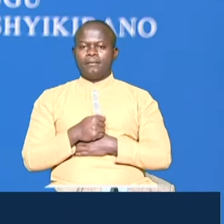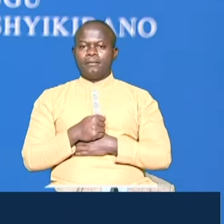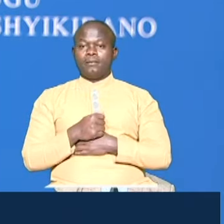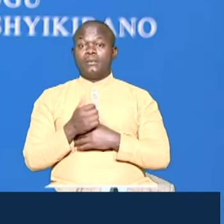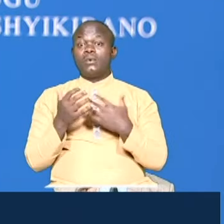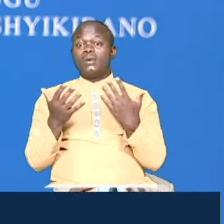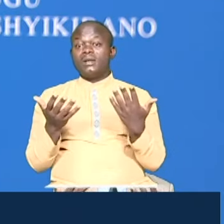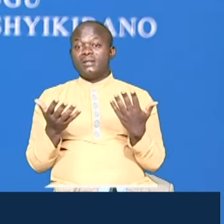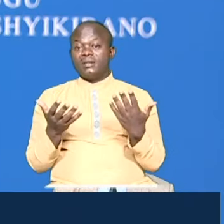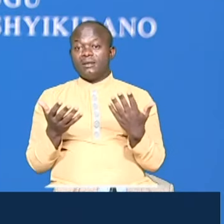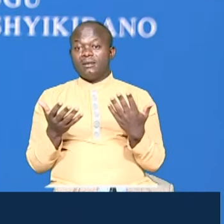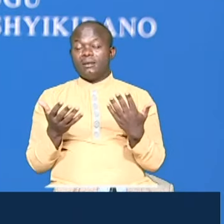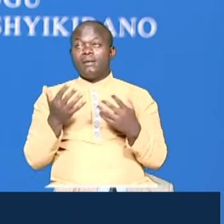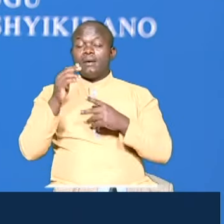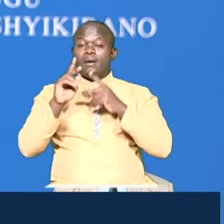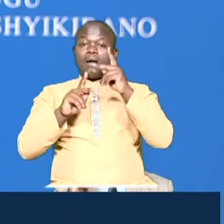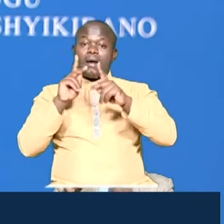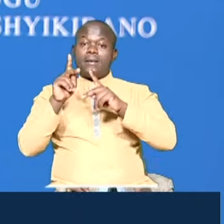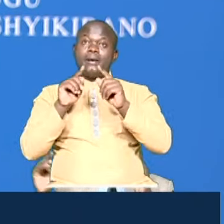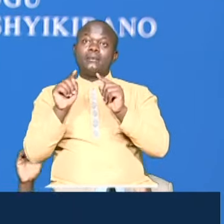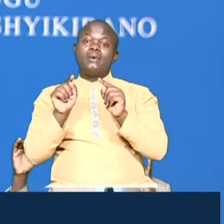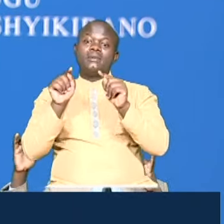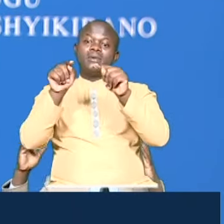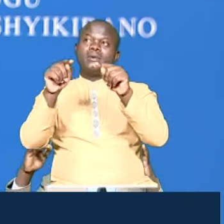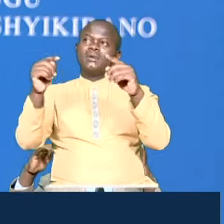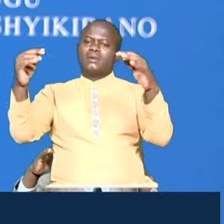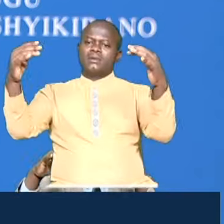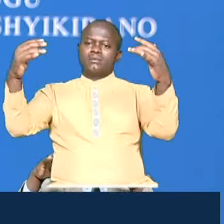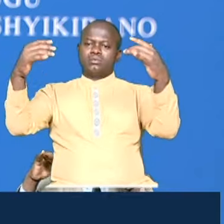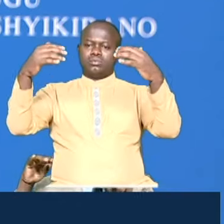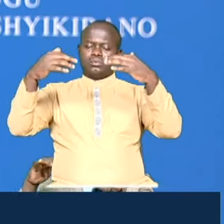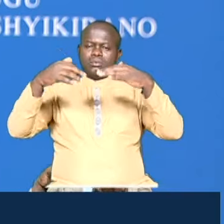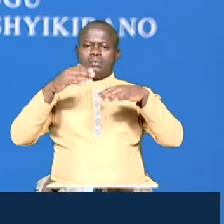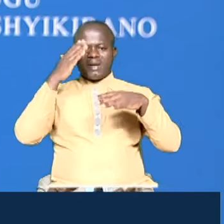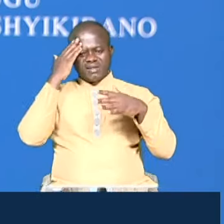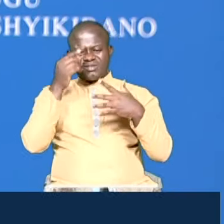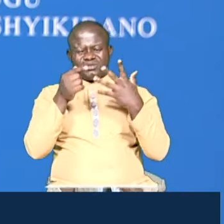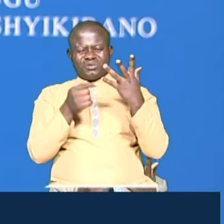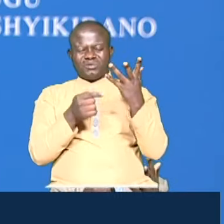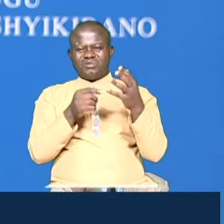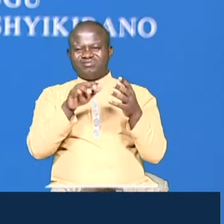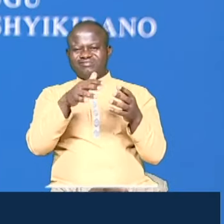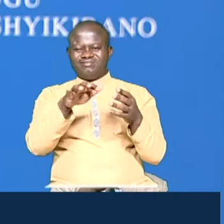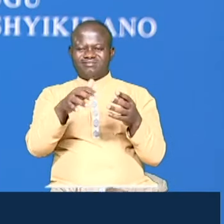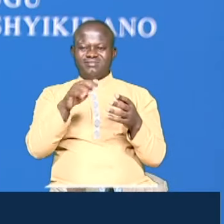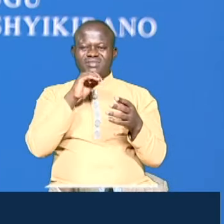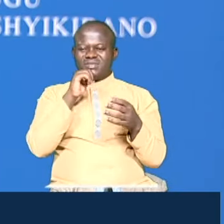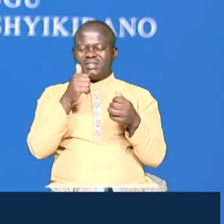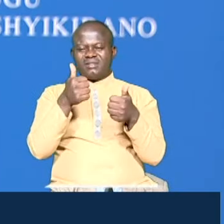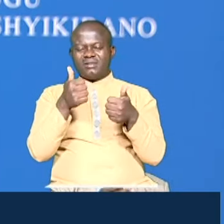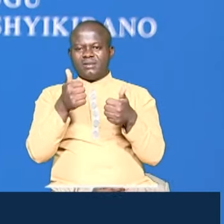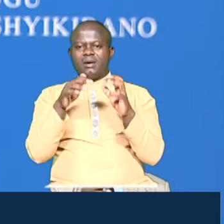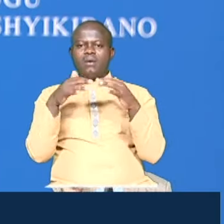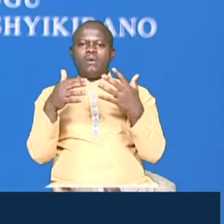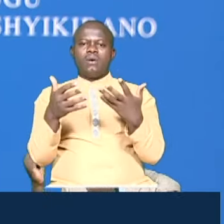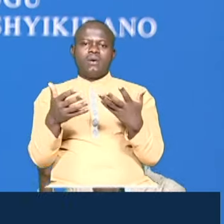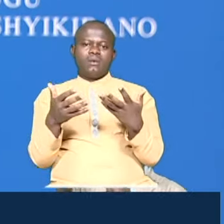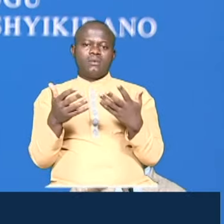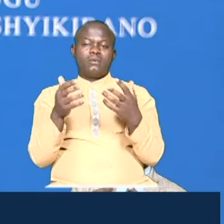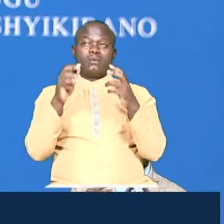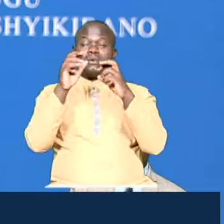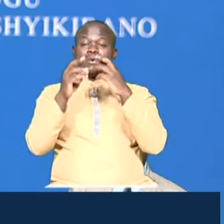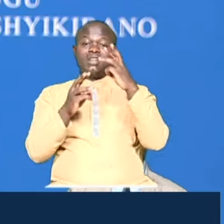Wesuza abantu bazakugana bakuziho utuntu turaho tudasobanutse bazakugana bate ko